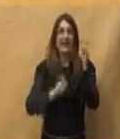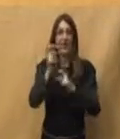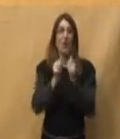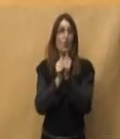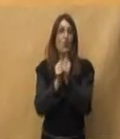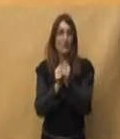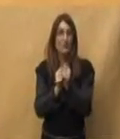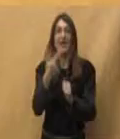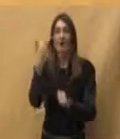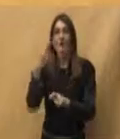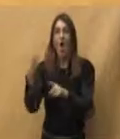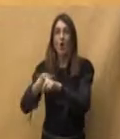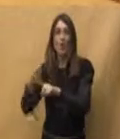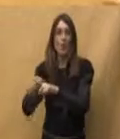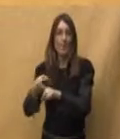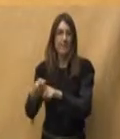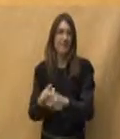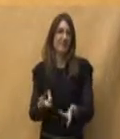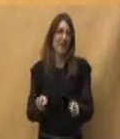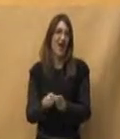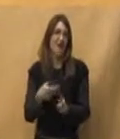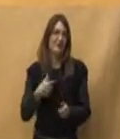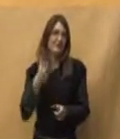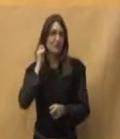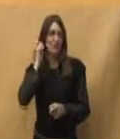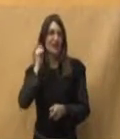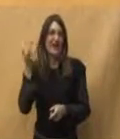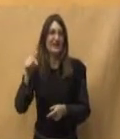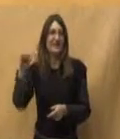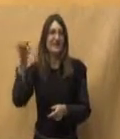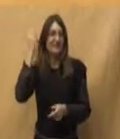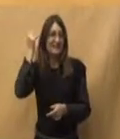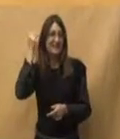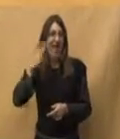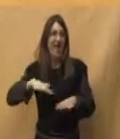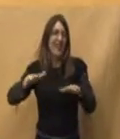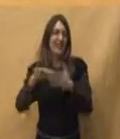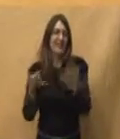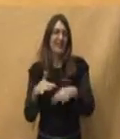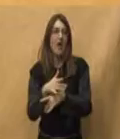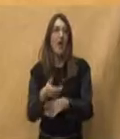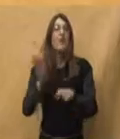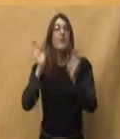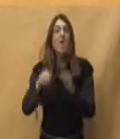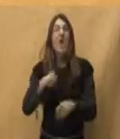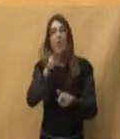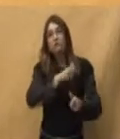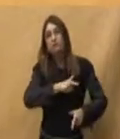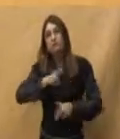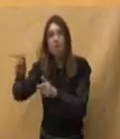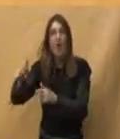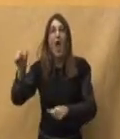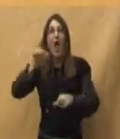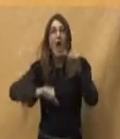dva krumpira. Ja sam malo ono žena iz naroda. Klasika. Da. Nego otići u ljekarnu,